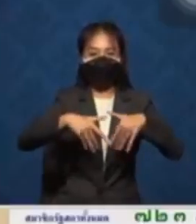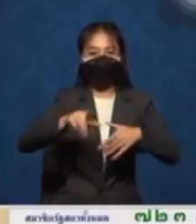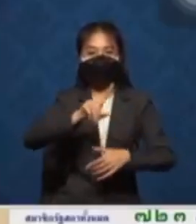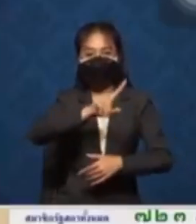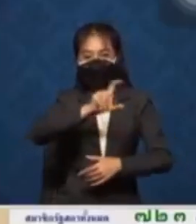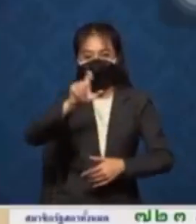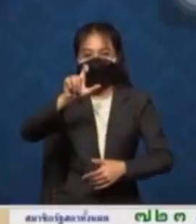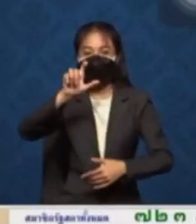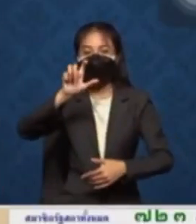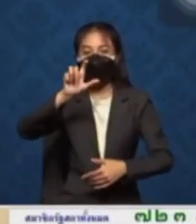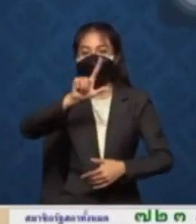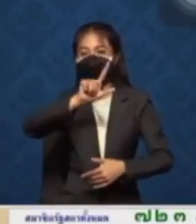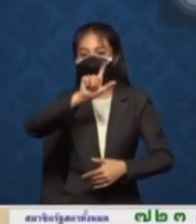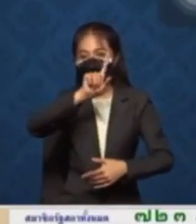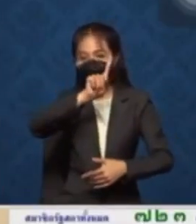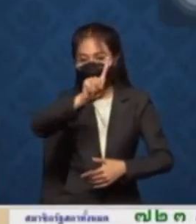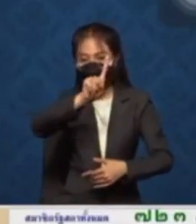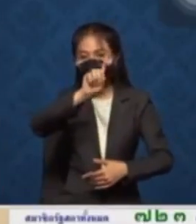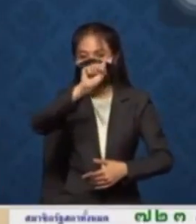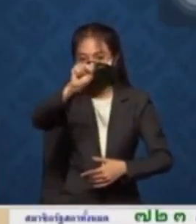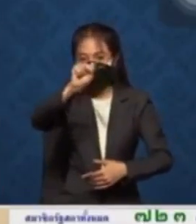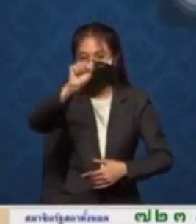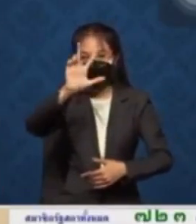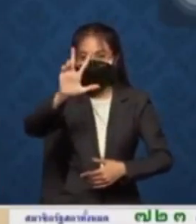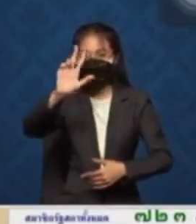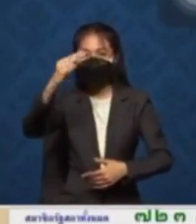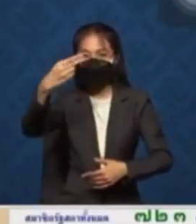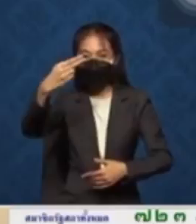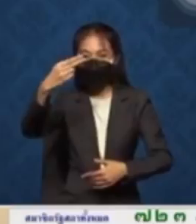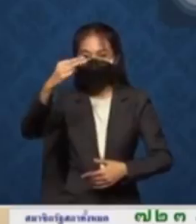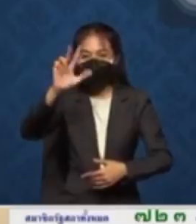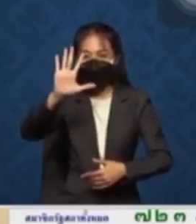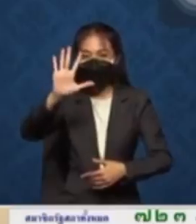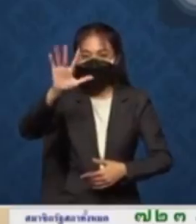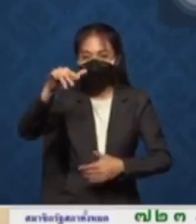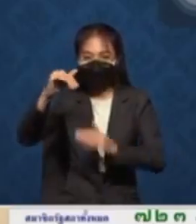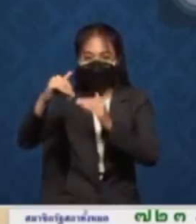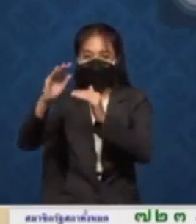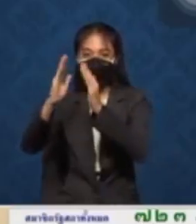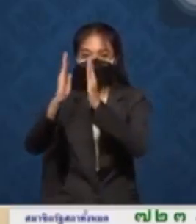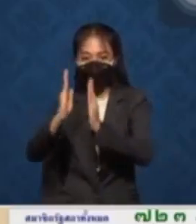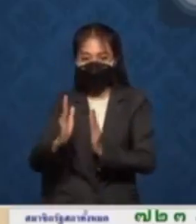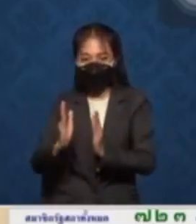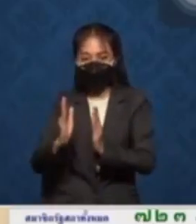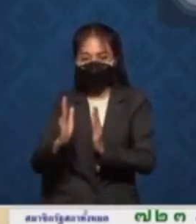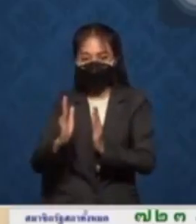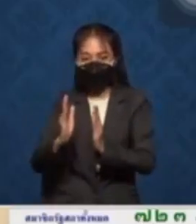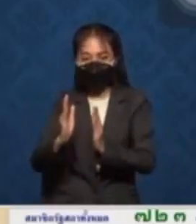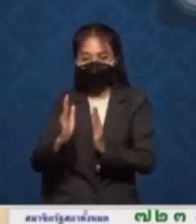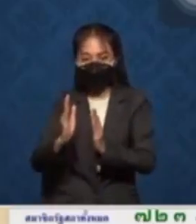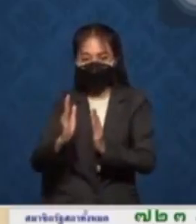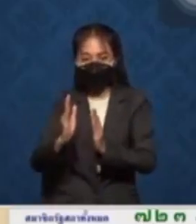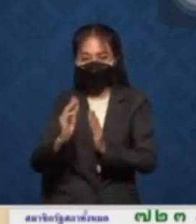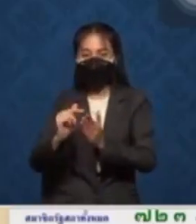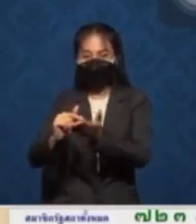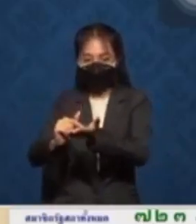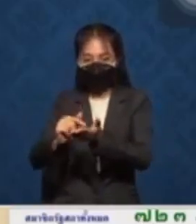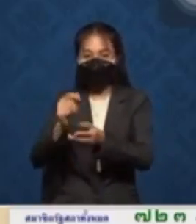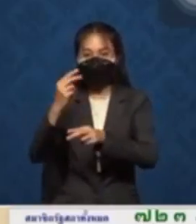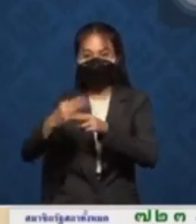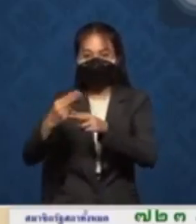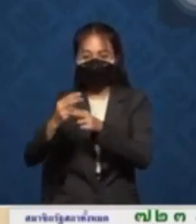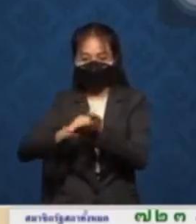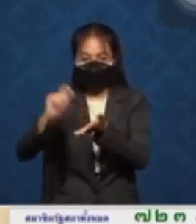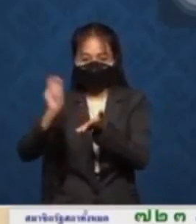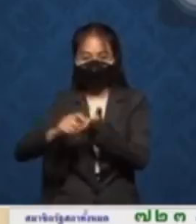135,247 คนที่ลงชื่อสนับสนุนร่างแก้ไขรัฐมนูลรายมาตราฉบับนี้และในฐานะพลเมืองคนหนึ่งที่อยากเห็นประเทศไทยเราปกครองด้วยระบ